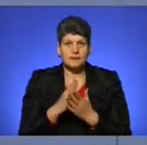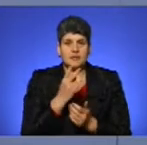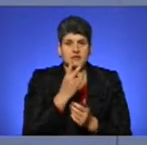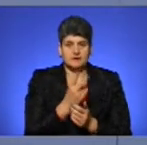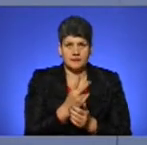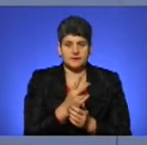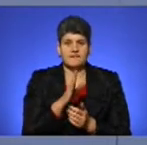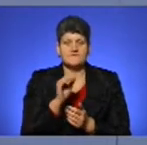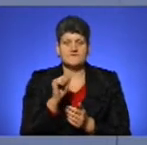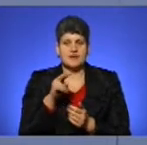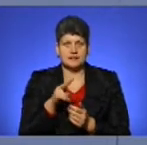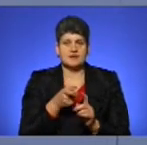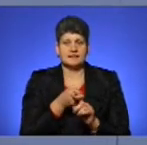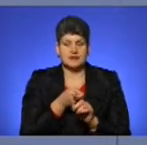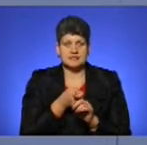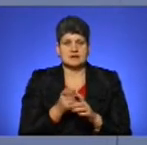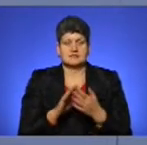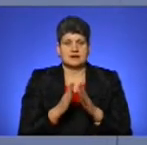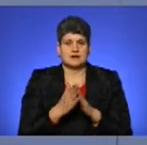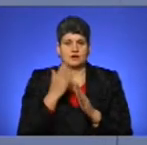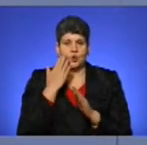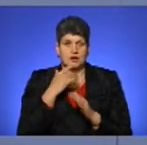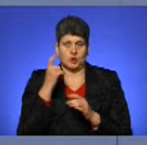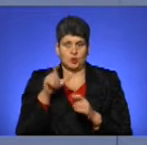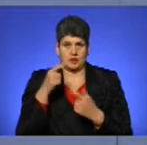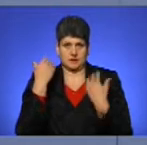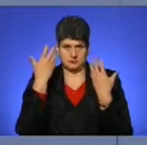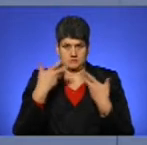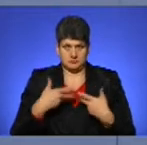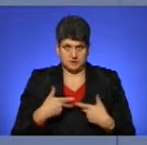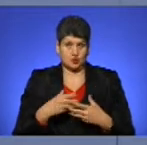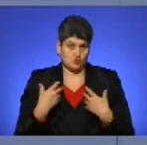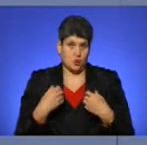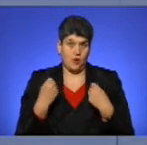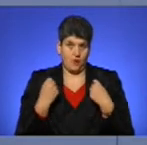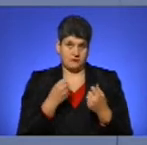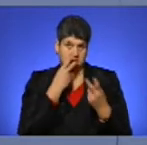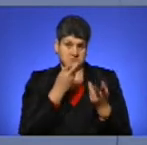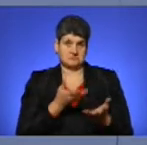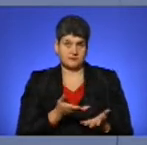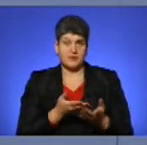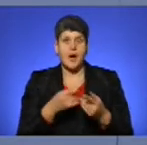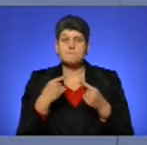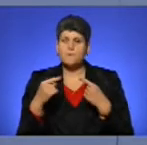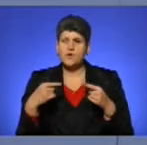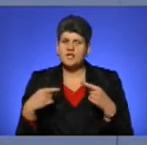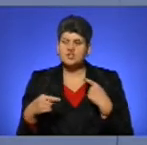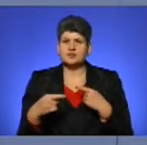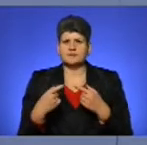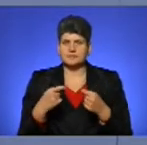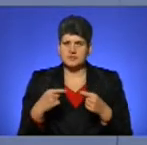– стадія носійства, коли людина зовні здорова, але по тим чи іншим факторам